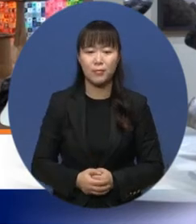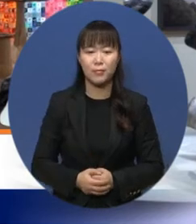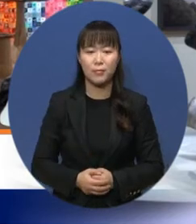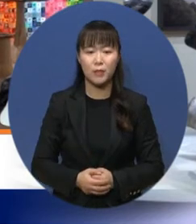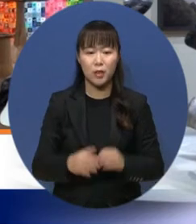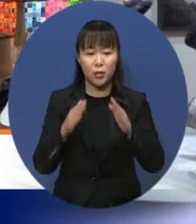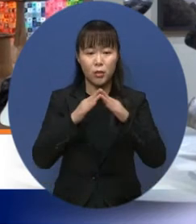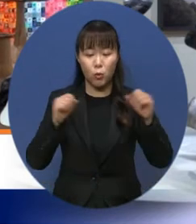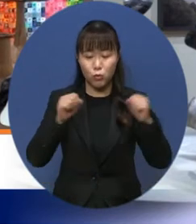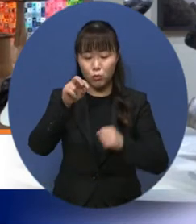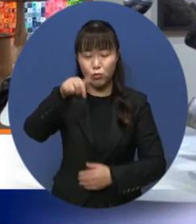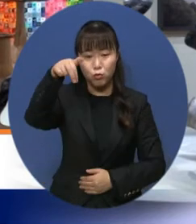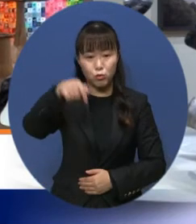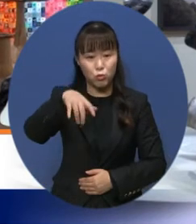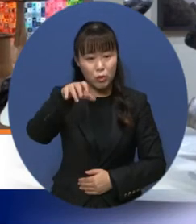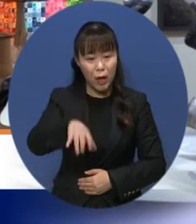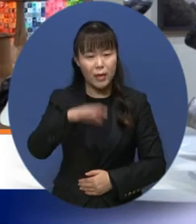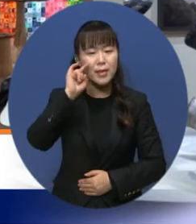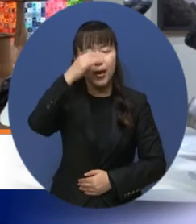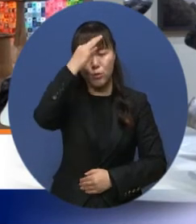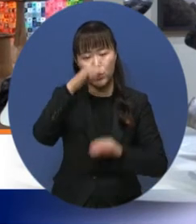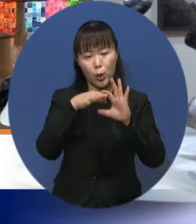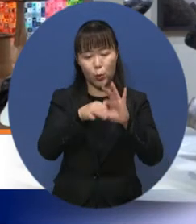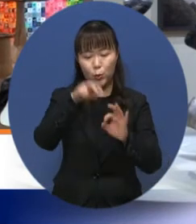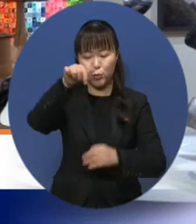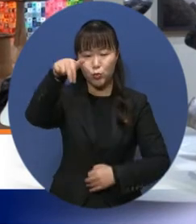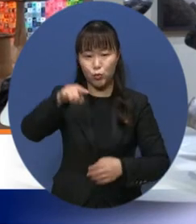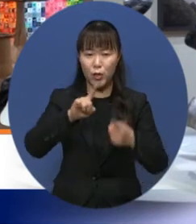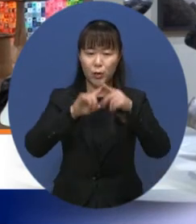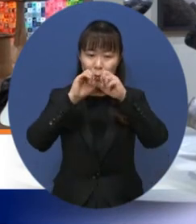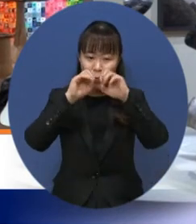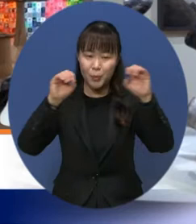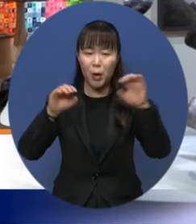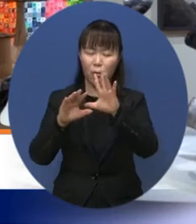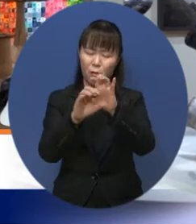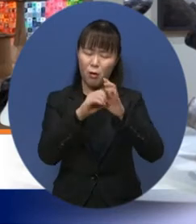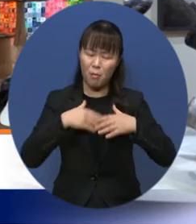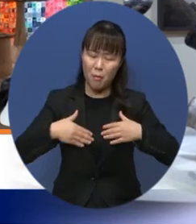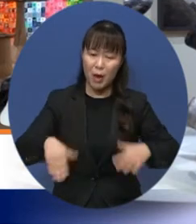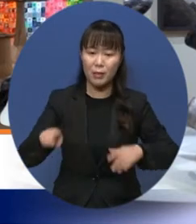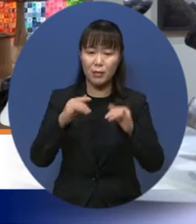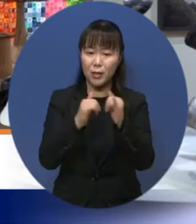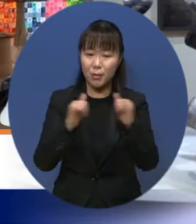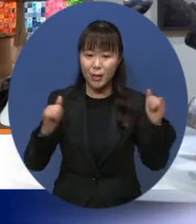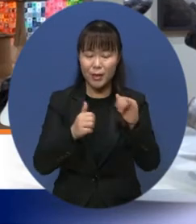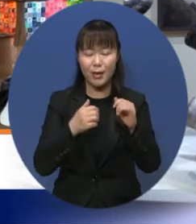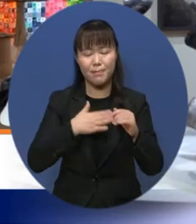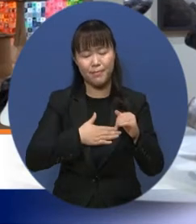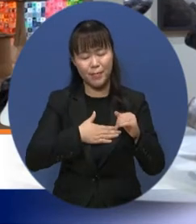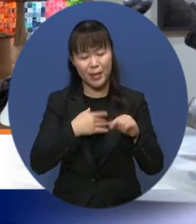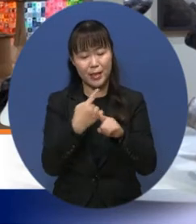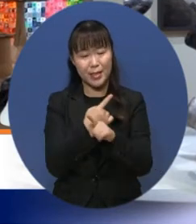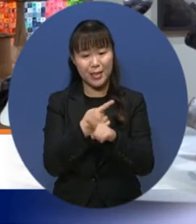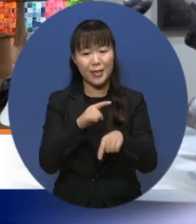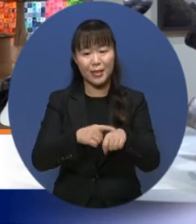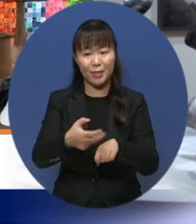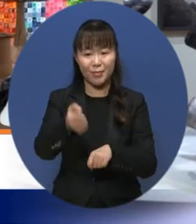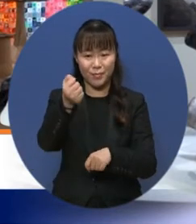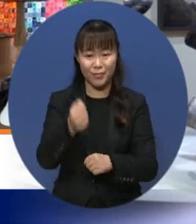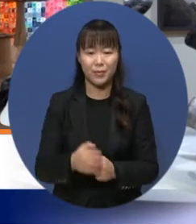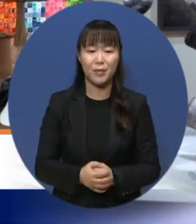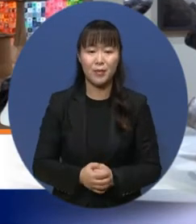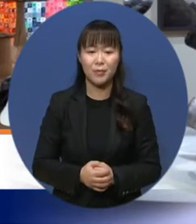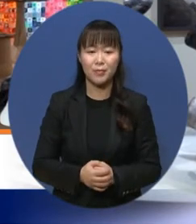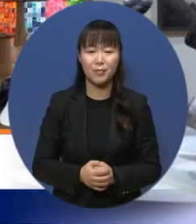전북 무주군이 예술을 통해 무주를 알렸습니다. 코로나19로 지친 이들에게 힐링하는 시간이 됐다고 하는데요.